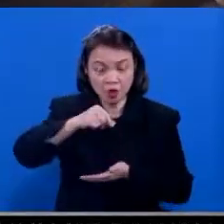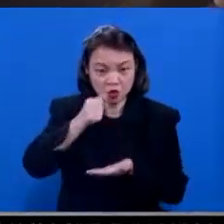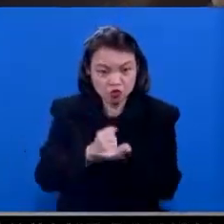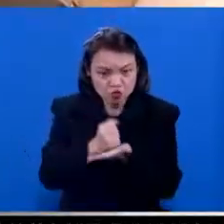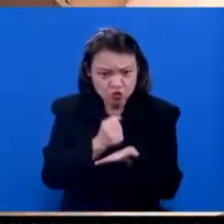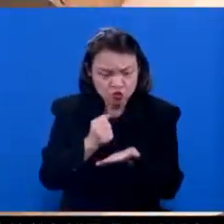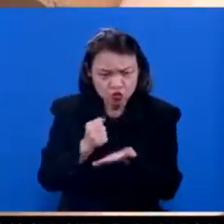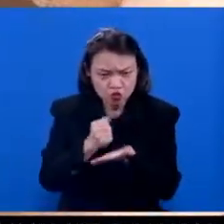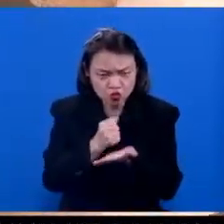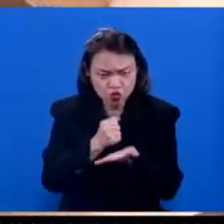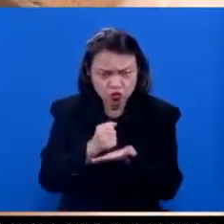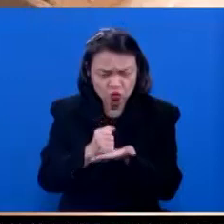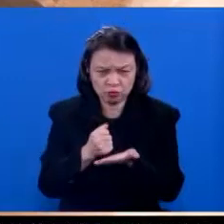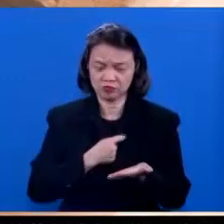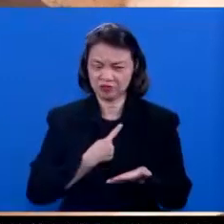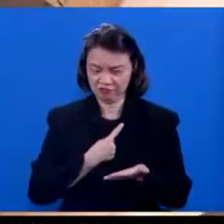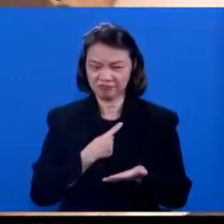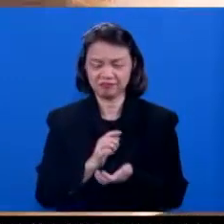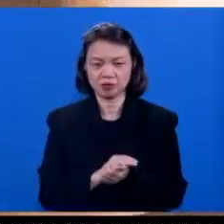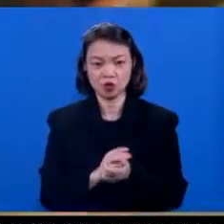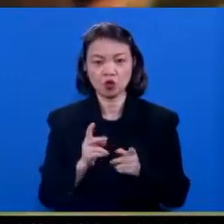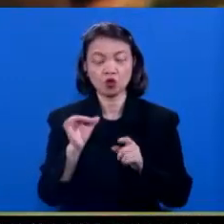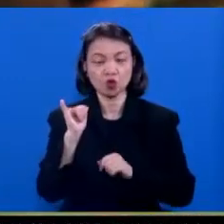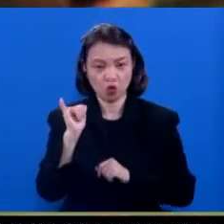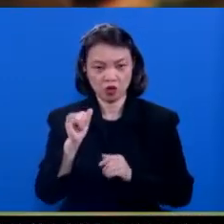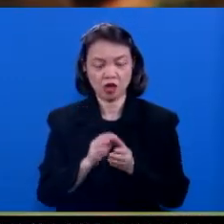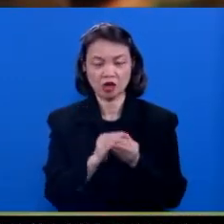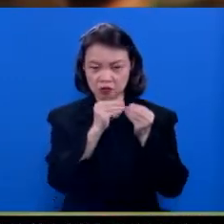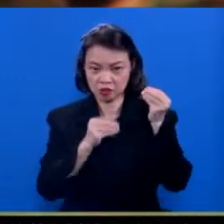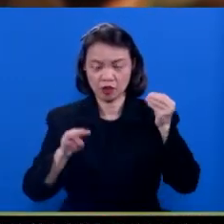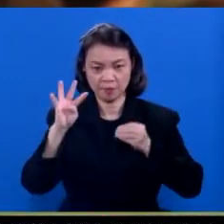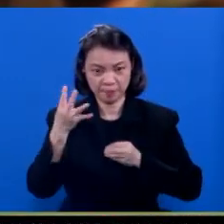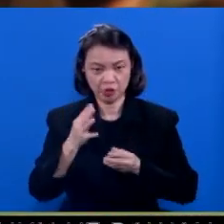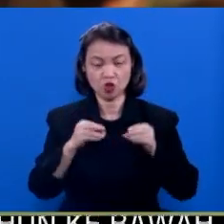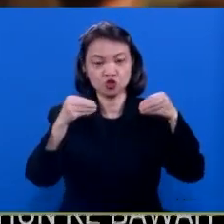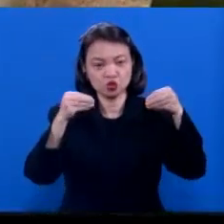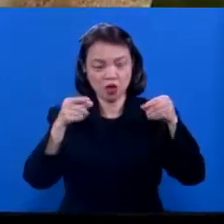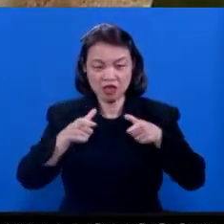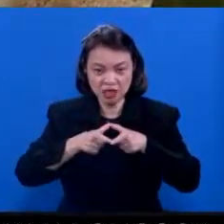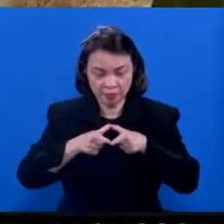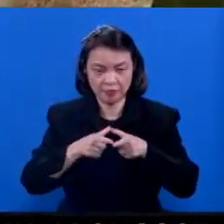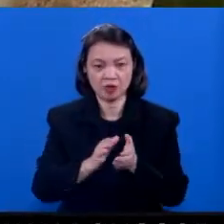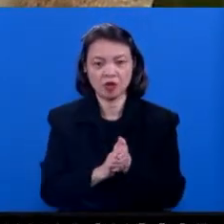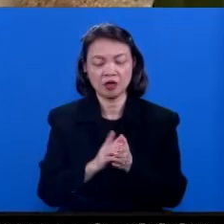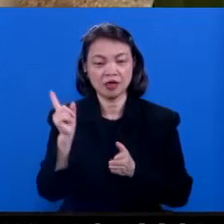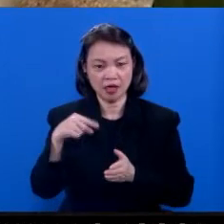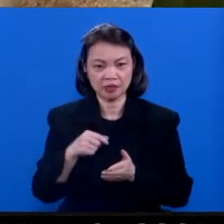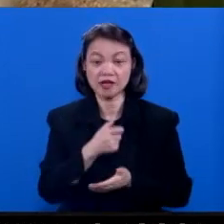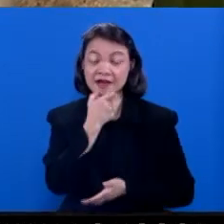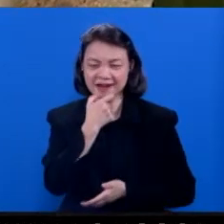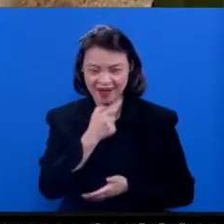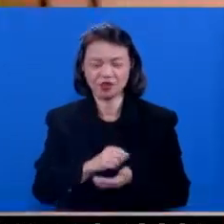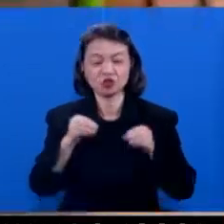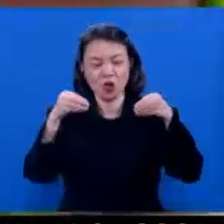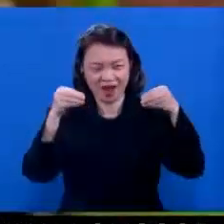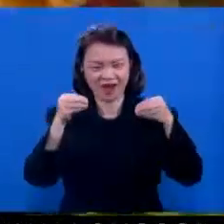sendiri dari beras berkualitas. Yohana merupakan generasi keempat pemilik usaha Serabi Noto Suman, penerus usaha nenek buyutnya. Usaha